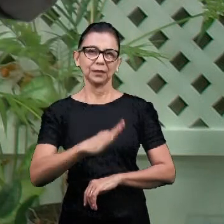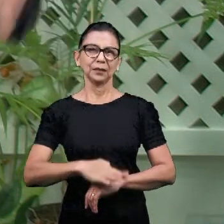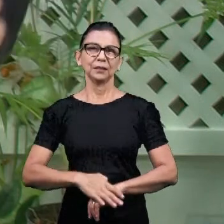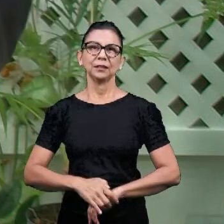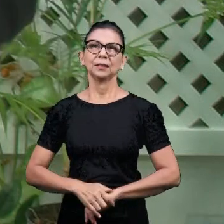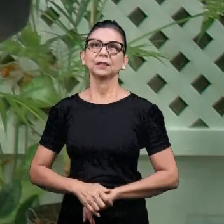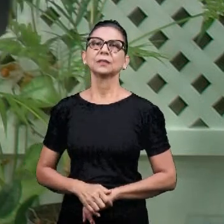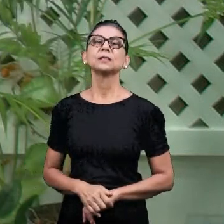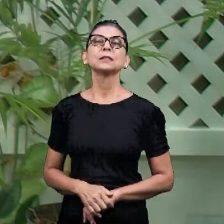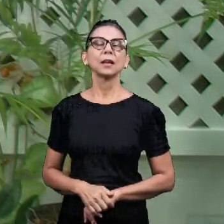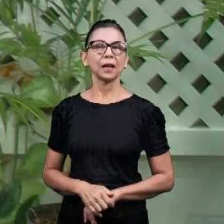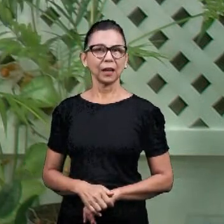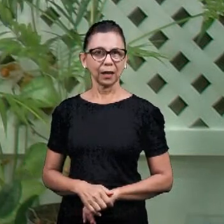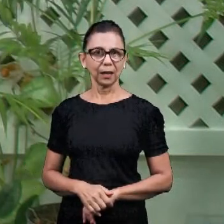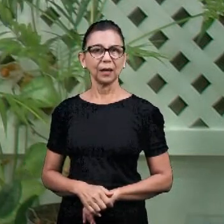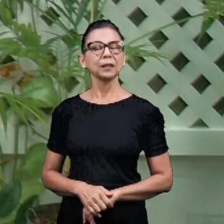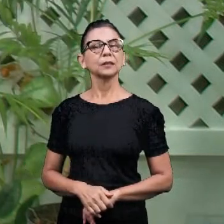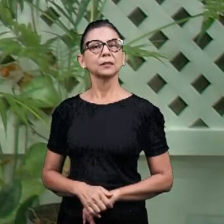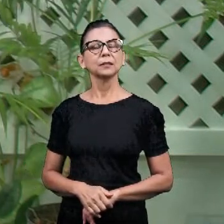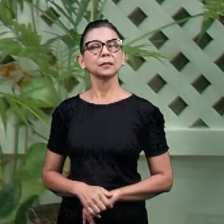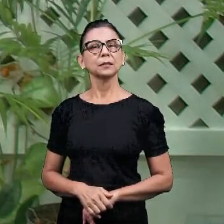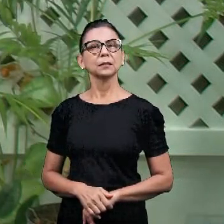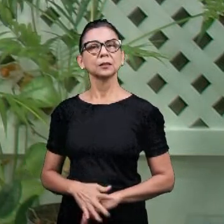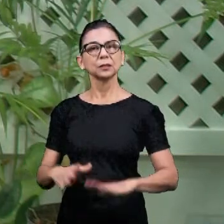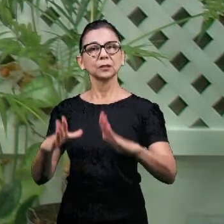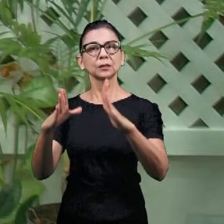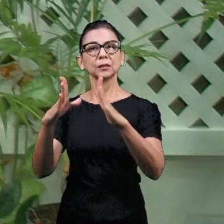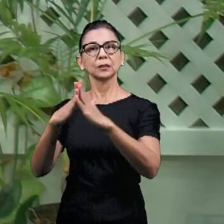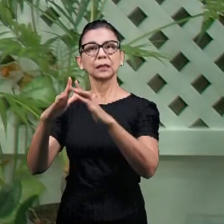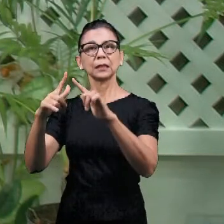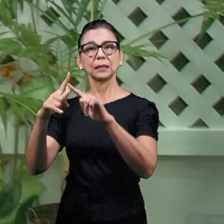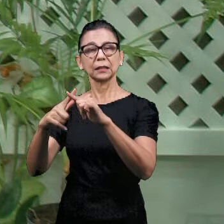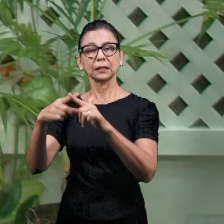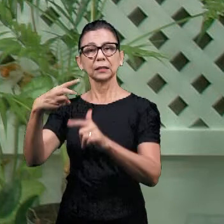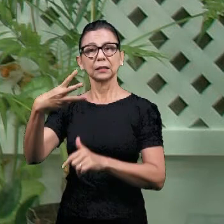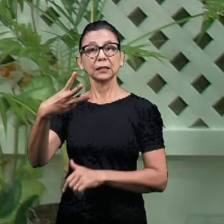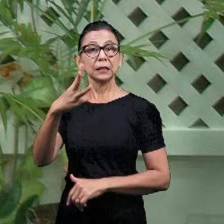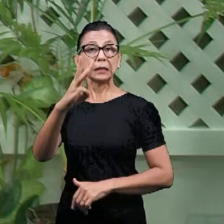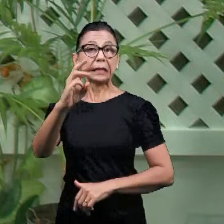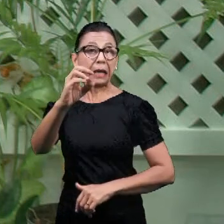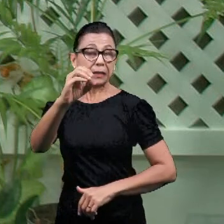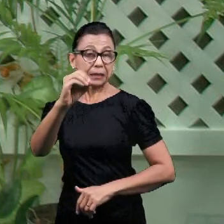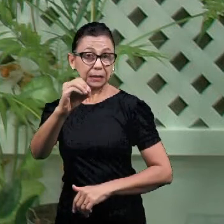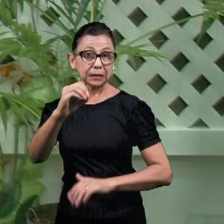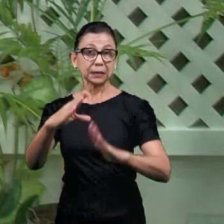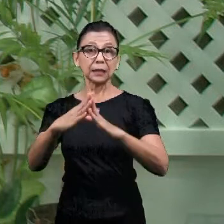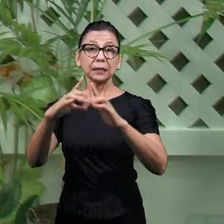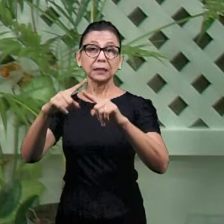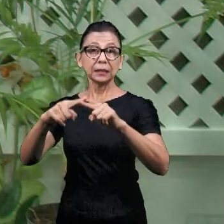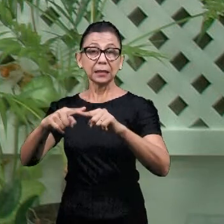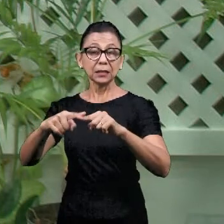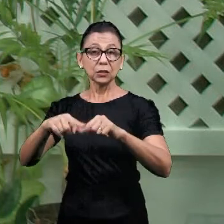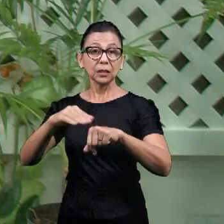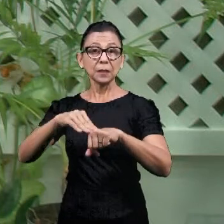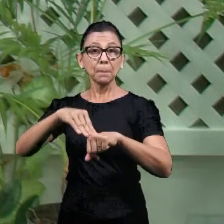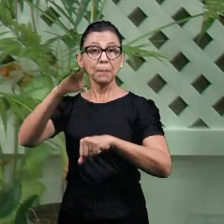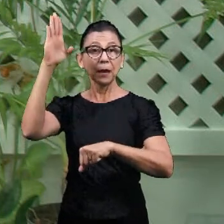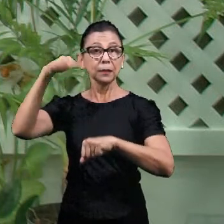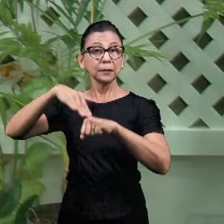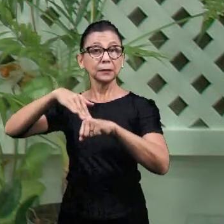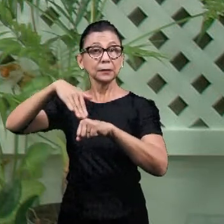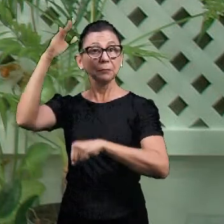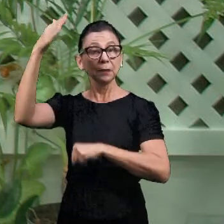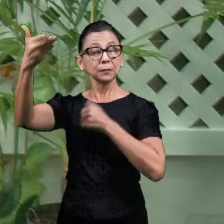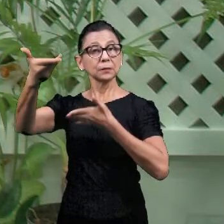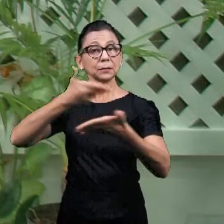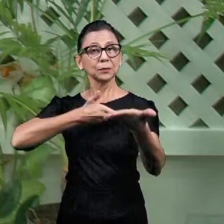Parmi les églises qui participent dans tout le Brésil, nous avons choisi les 30 qui présentent le plus grand nombre